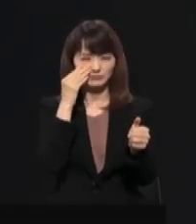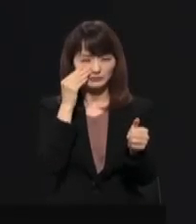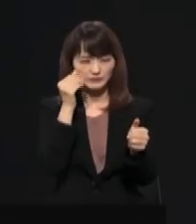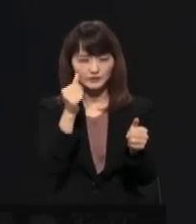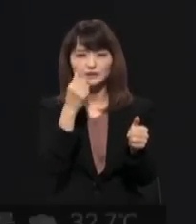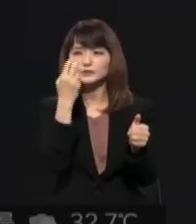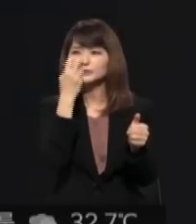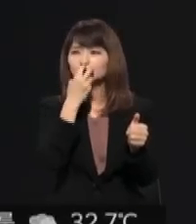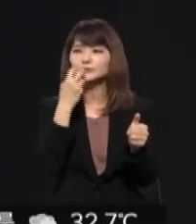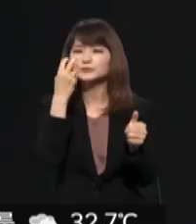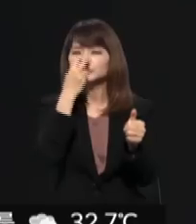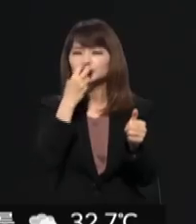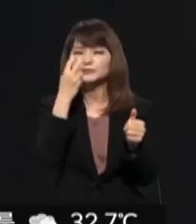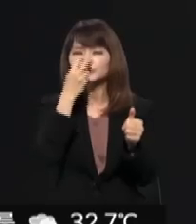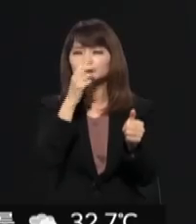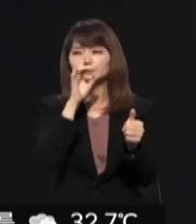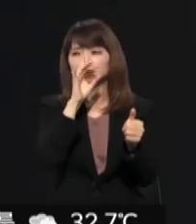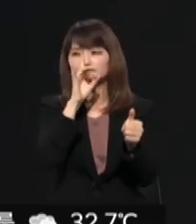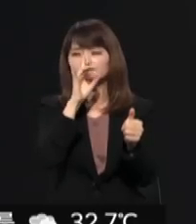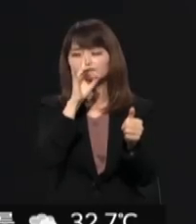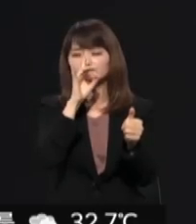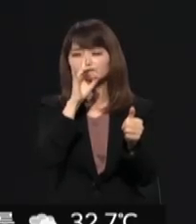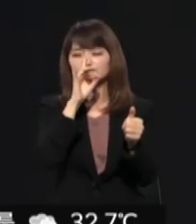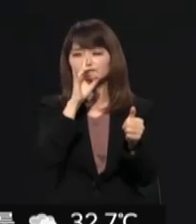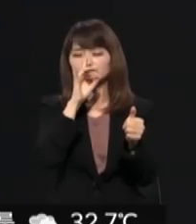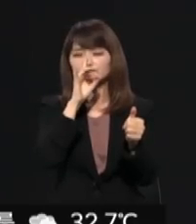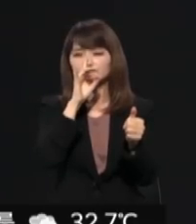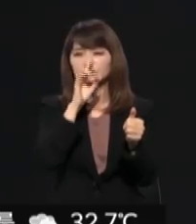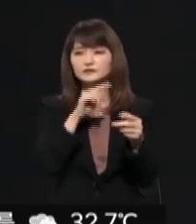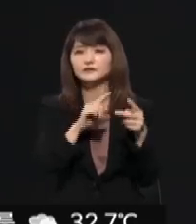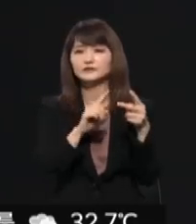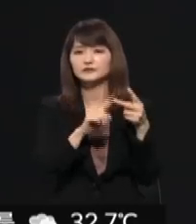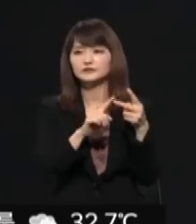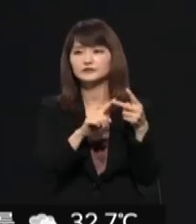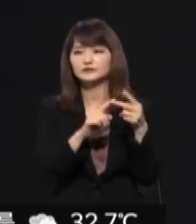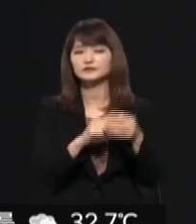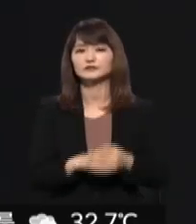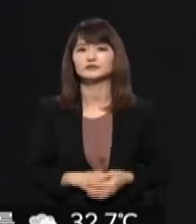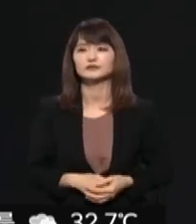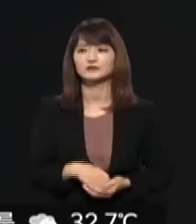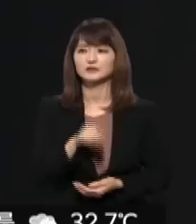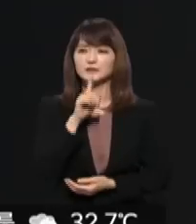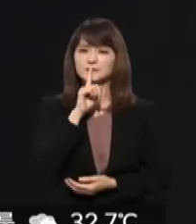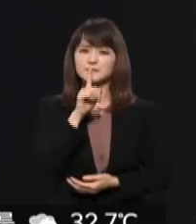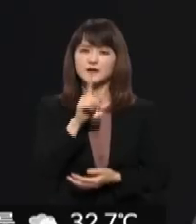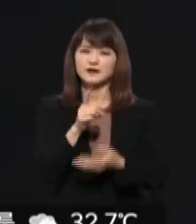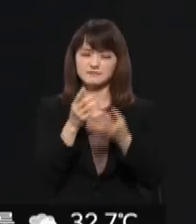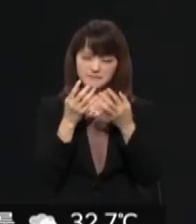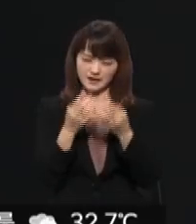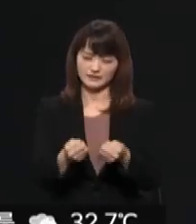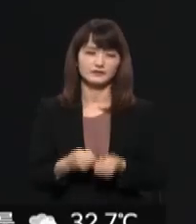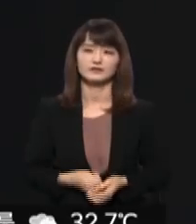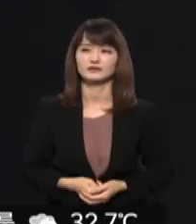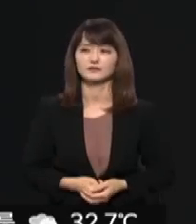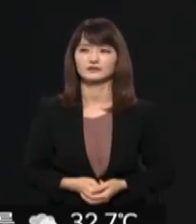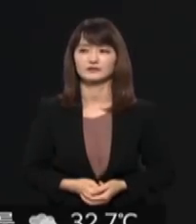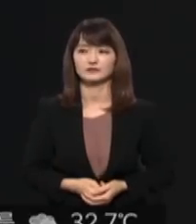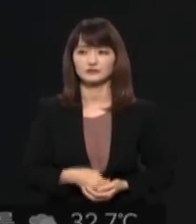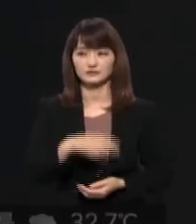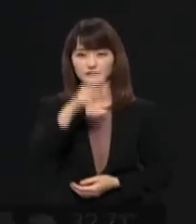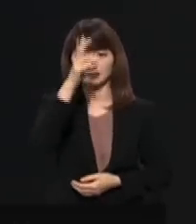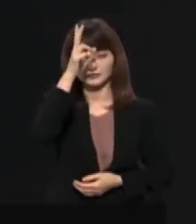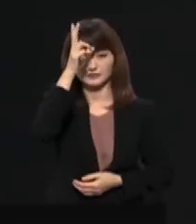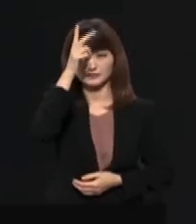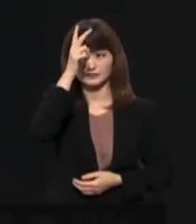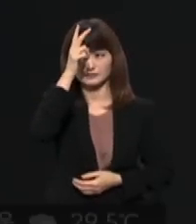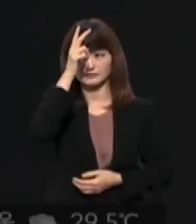조사가 진행되지 않고 있다는 얘기를 하나 들었고 두 번째 또 이분이 말씀을 너무 많이 하신대요 경찰에